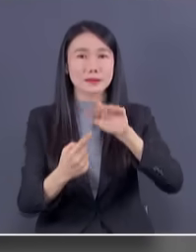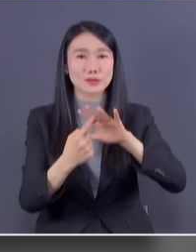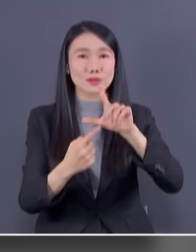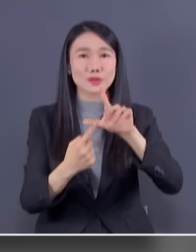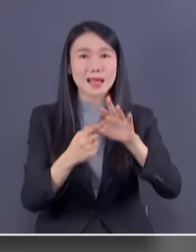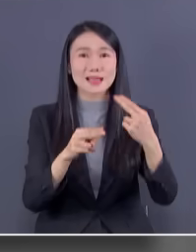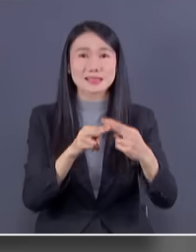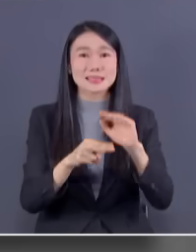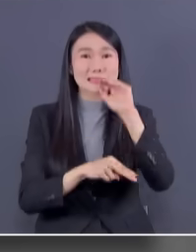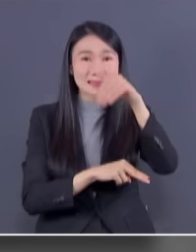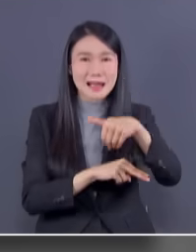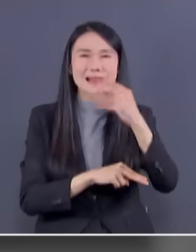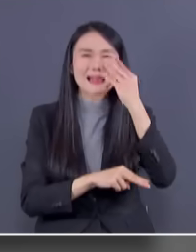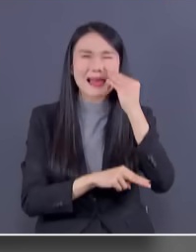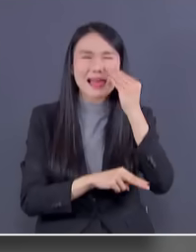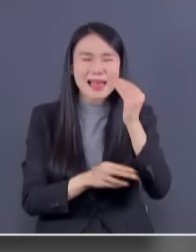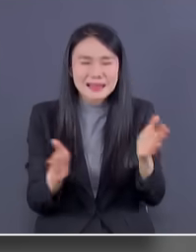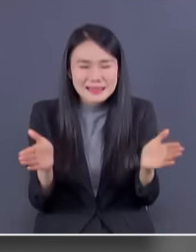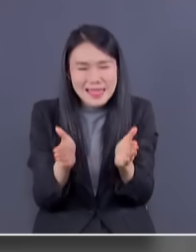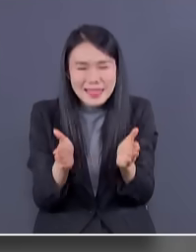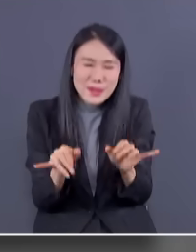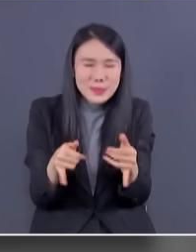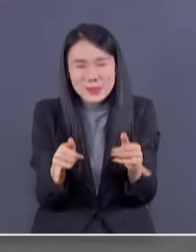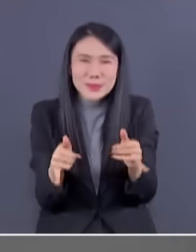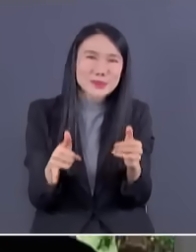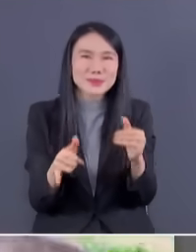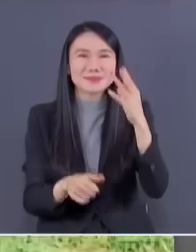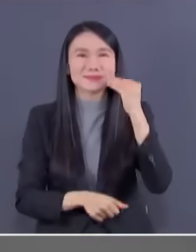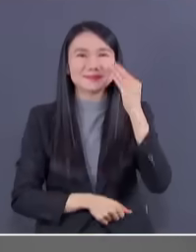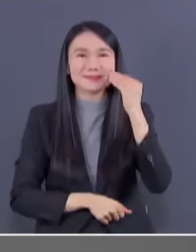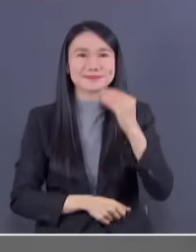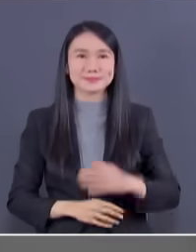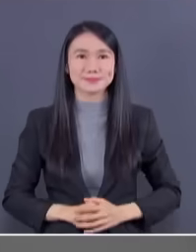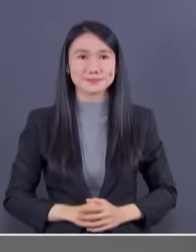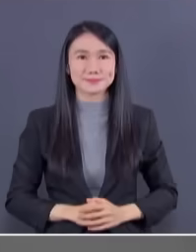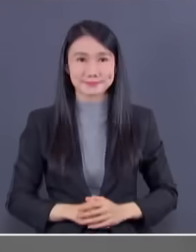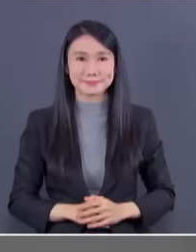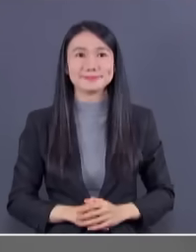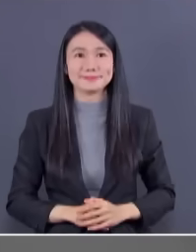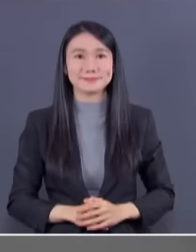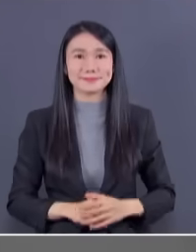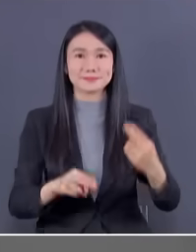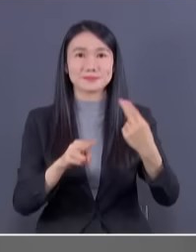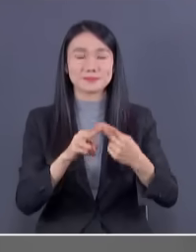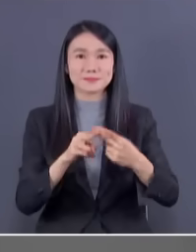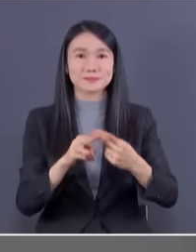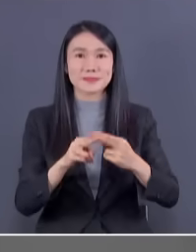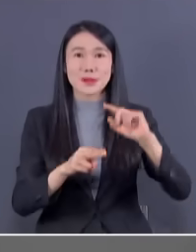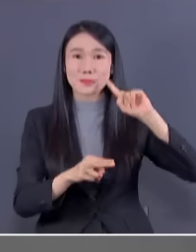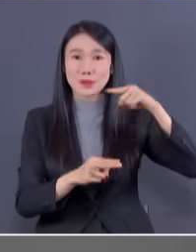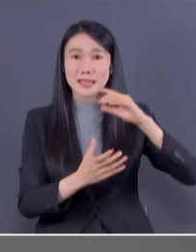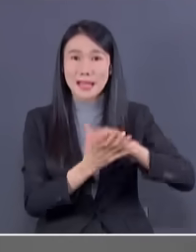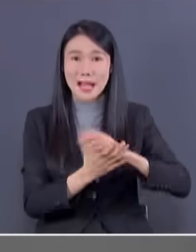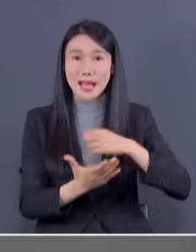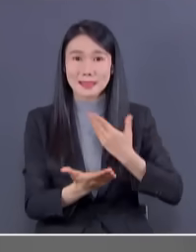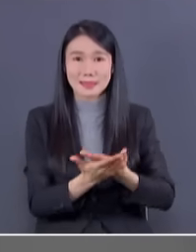นี้น่ารักตัวนิดเดียวแต่มันดุ๊กดิ๊กดุ๊กดิ๊กซุกซนฮะน่ารักขณะที่คุณกัญจนาศิลปะอาชาหนึ่งในผู้สนับ